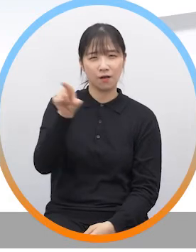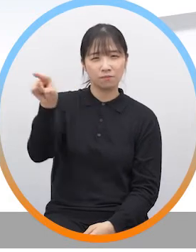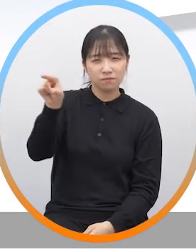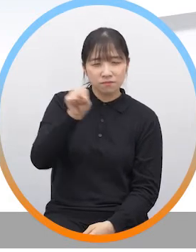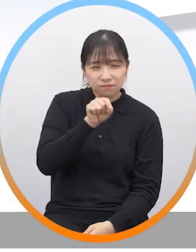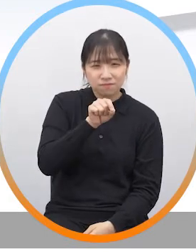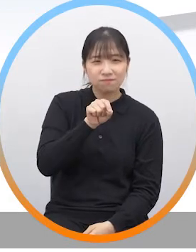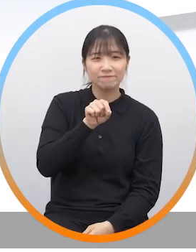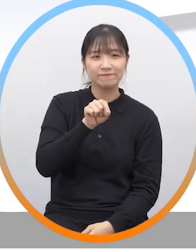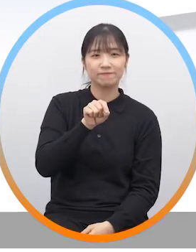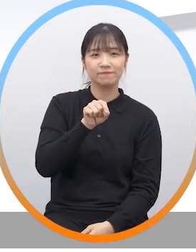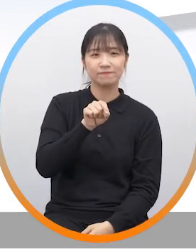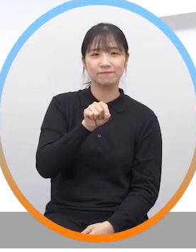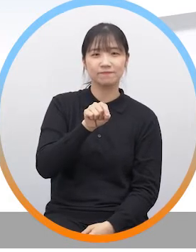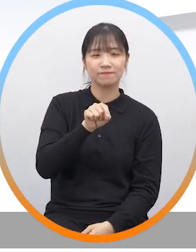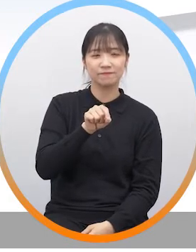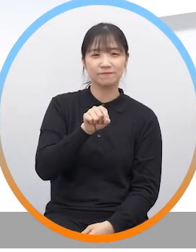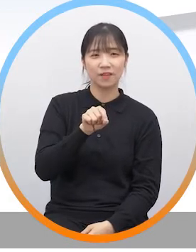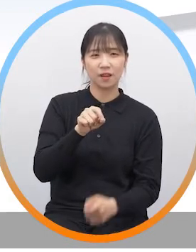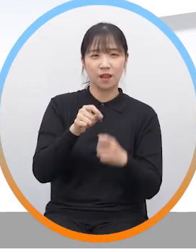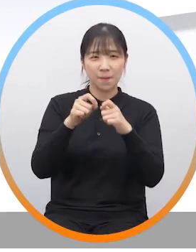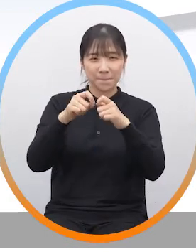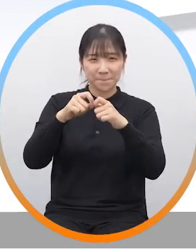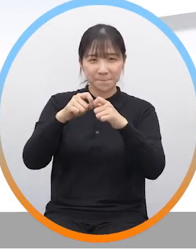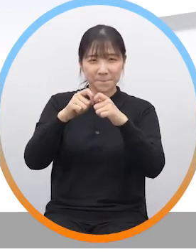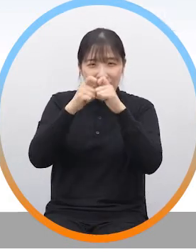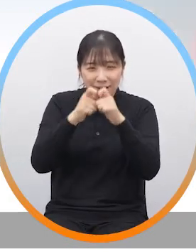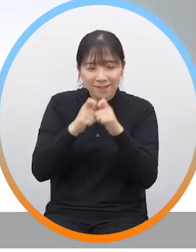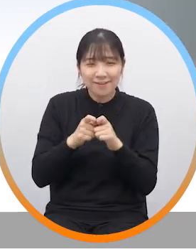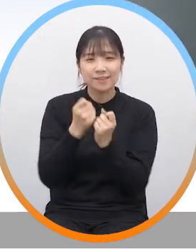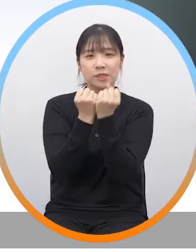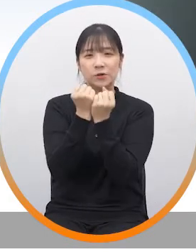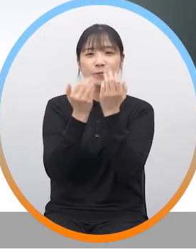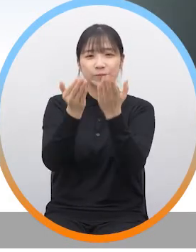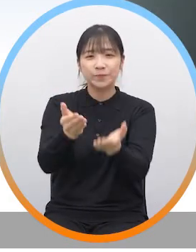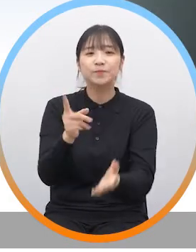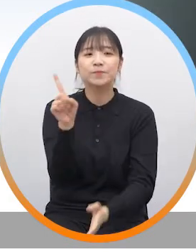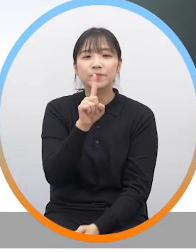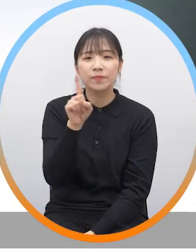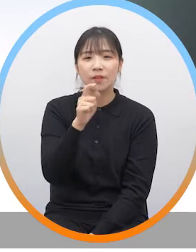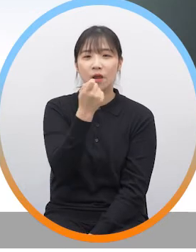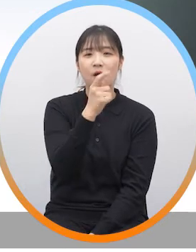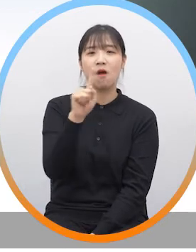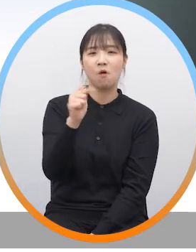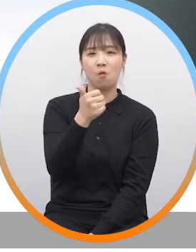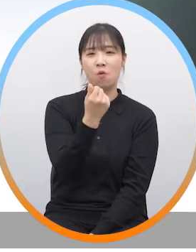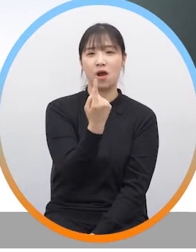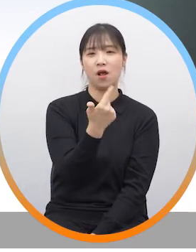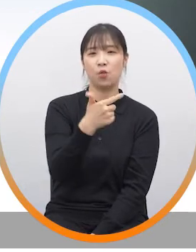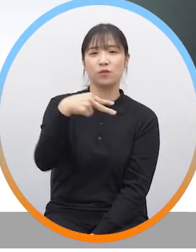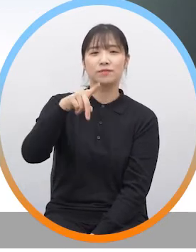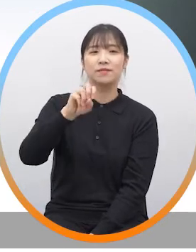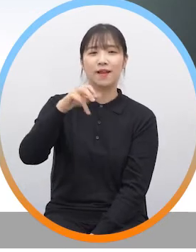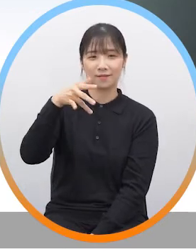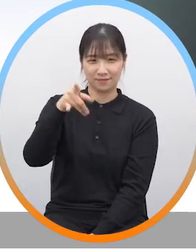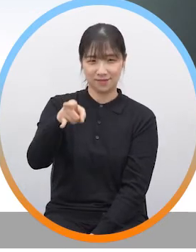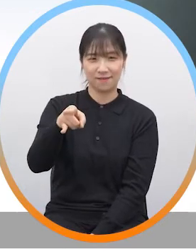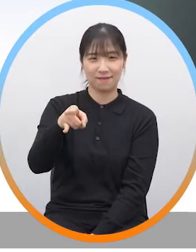조금 좀 염두에 두고 좀 자세하게 설명할 부분은 관원상제입니다. 자,